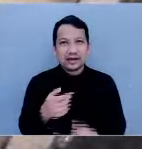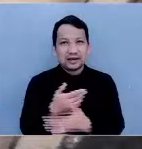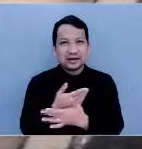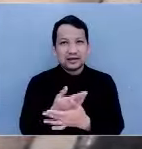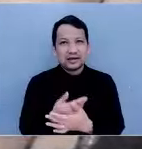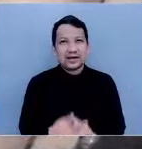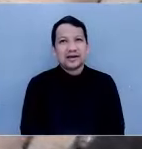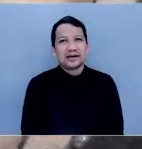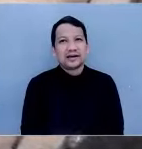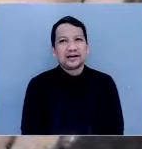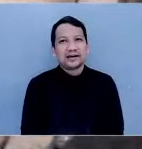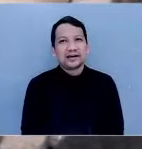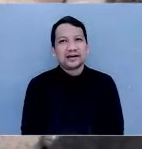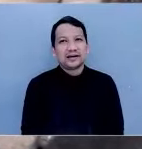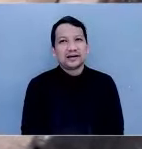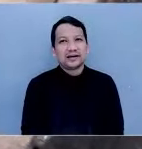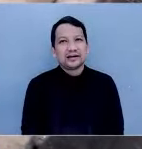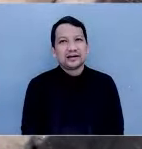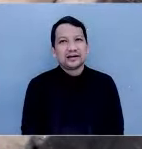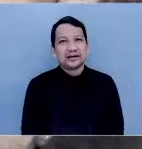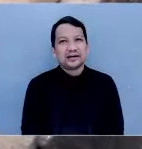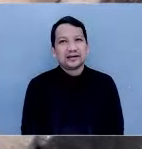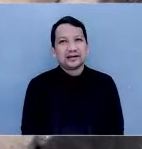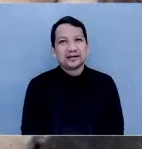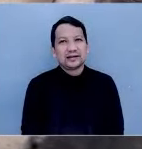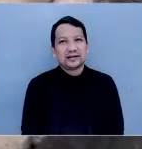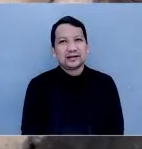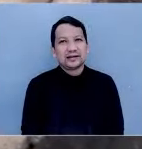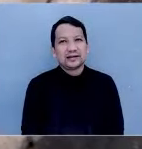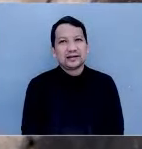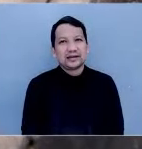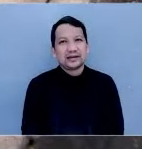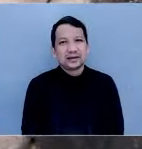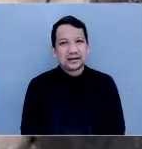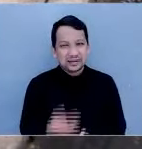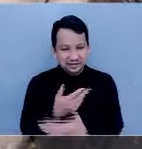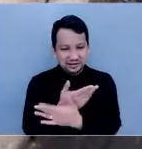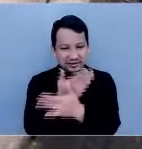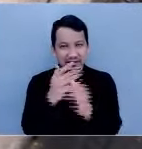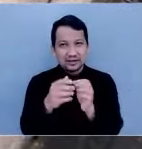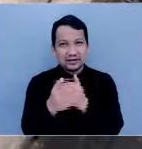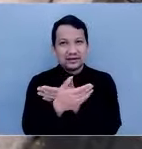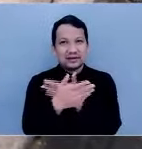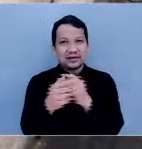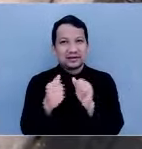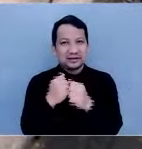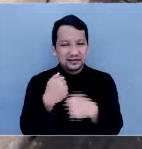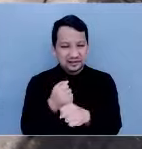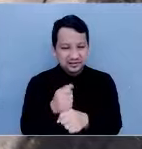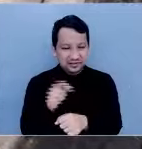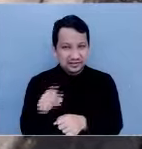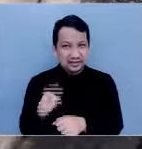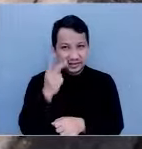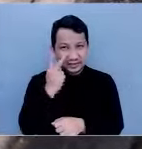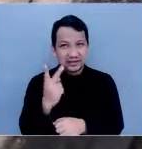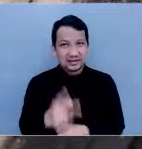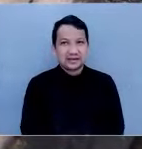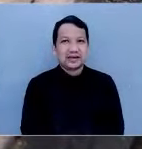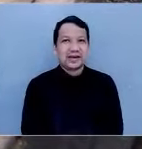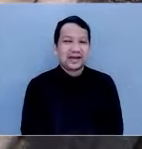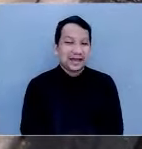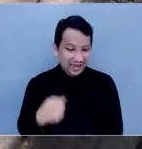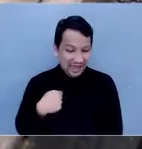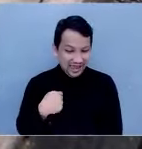4. 3. Ang galing. 2. Jessie, yung ginawa ko. Yung pa yun. Jessie, yung ginawa ko kanina. Ginulang ka lang